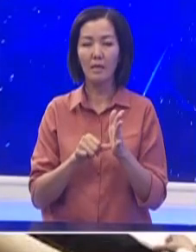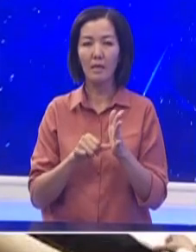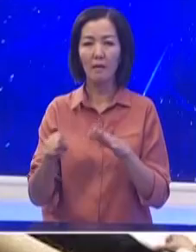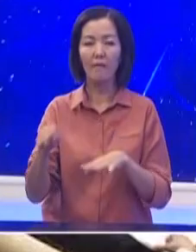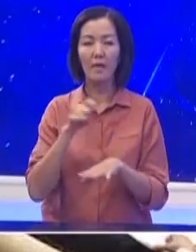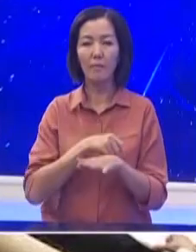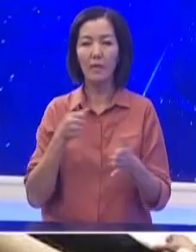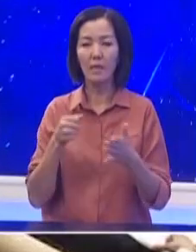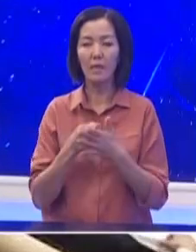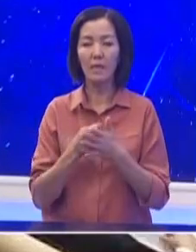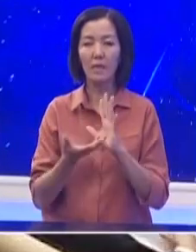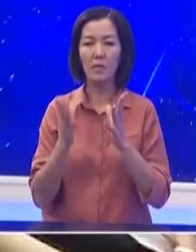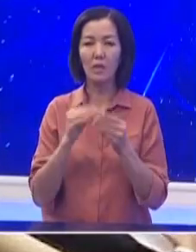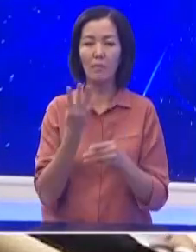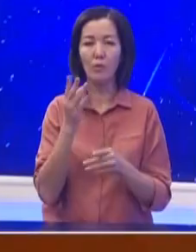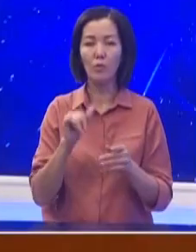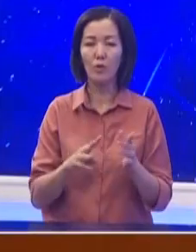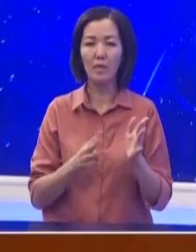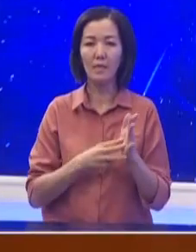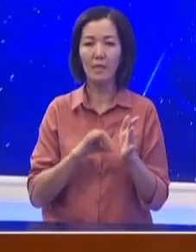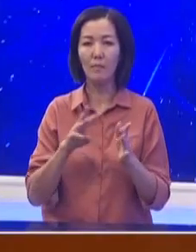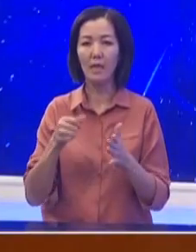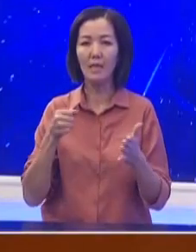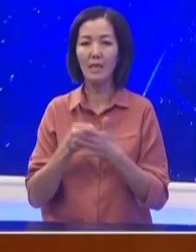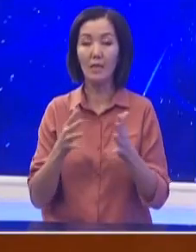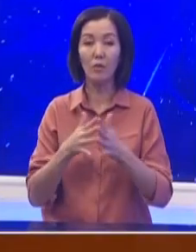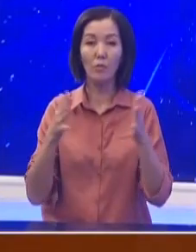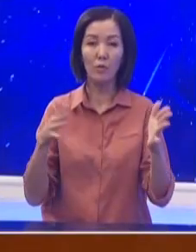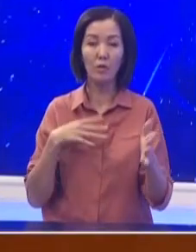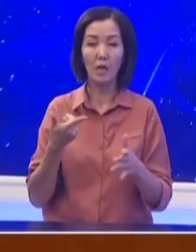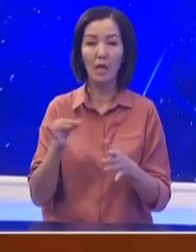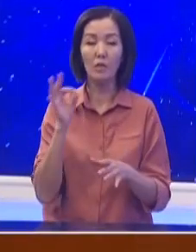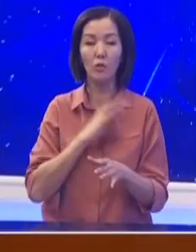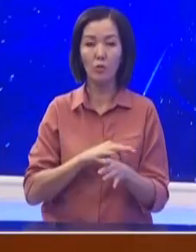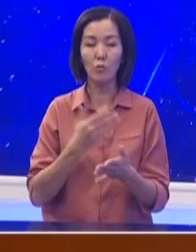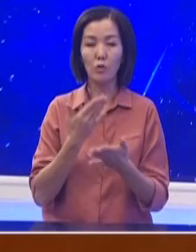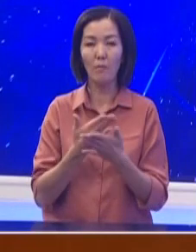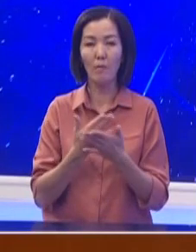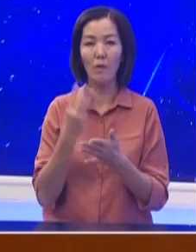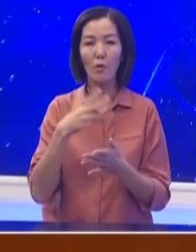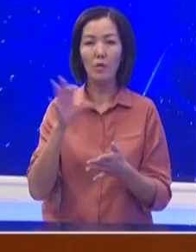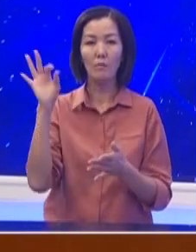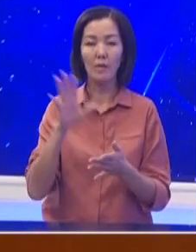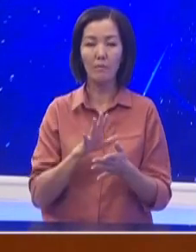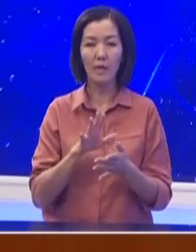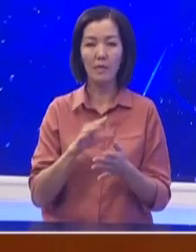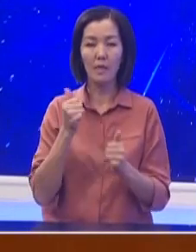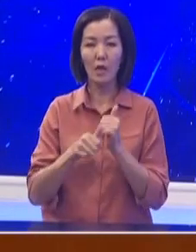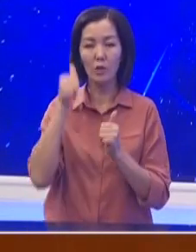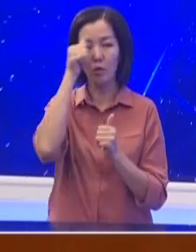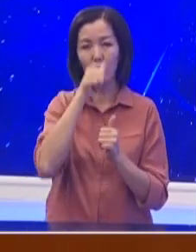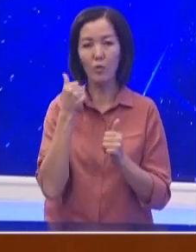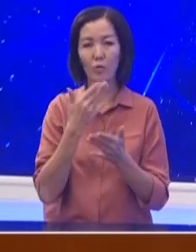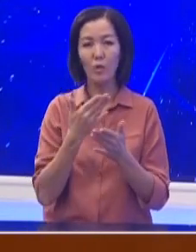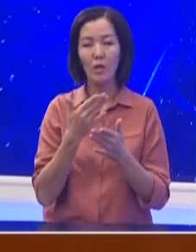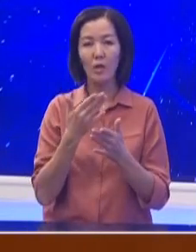метрге дейін жалпы 4,8 миллиард текше метрге өсті. Газ тұтыну өсімі шамамен 35% немесе жыл сайын